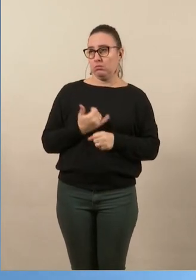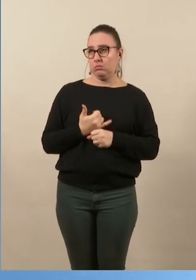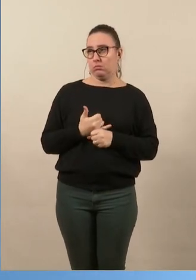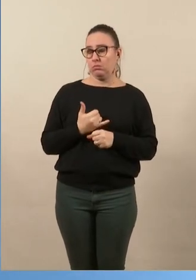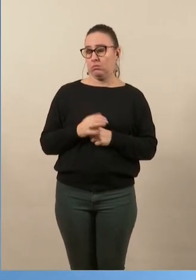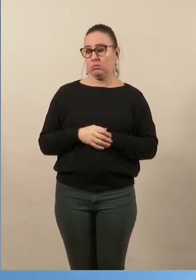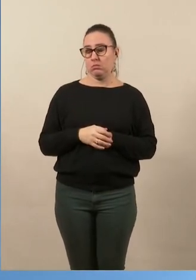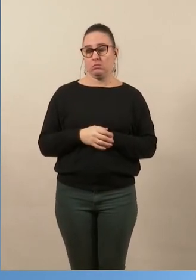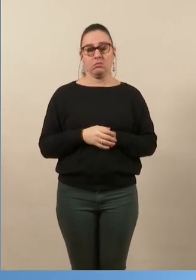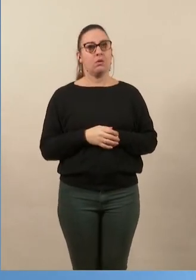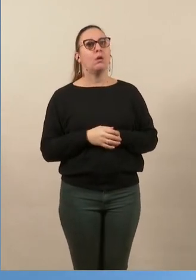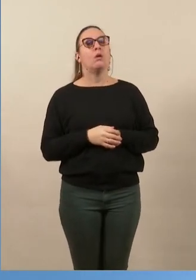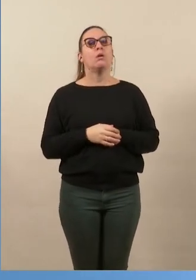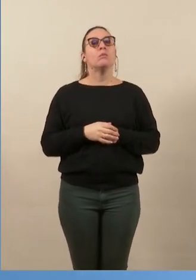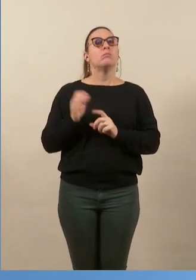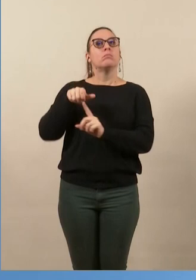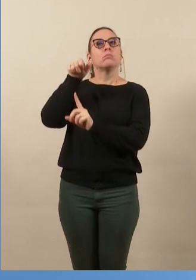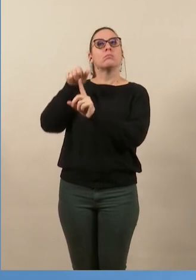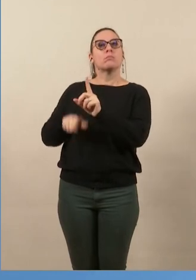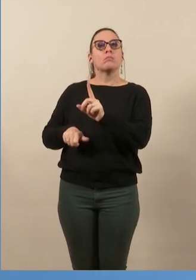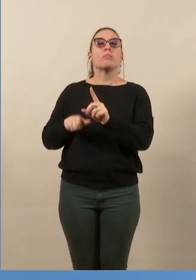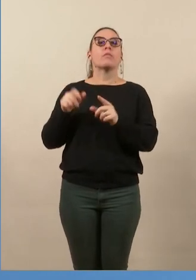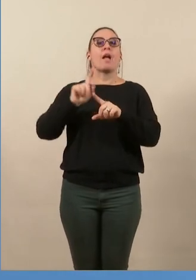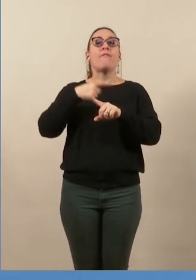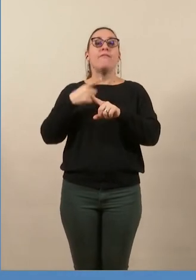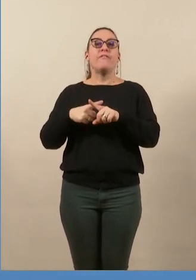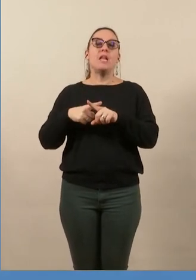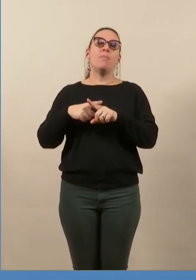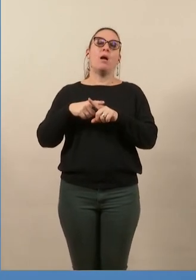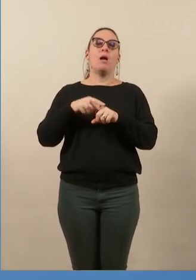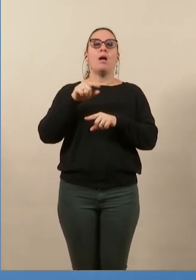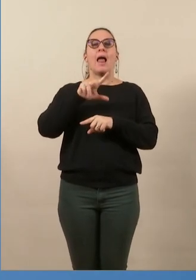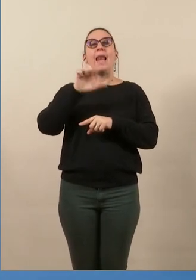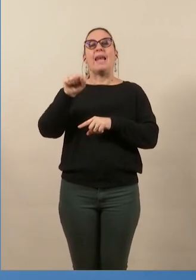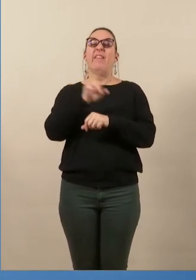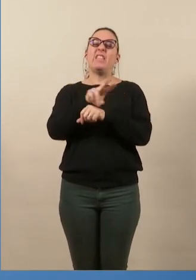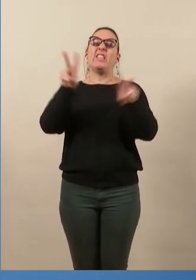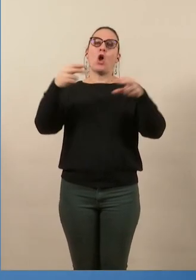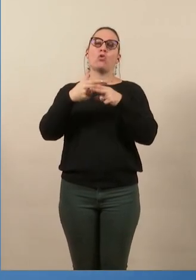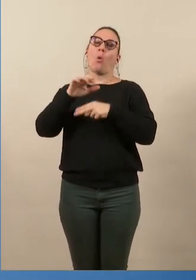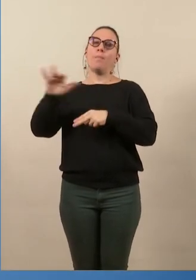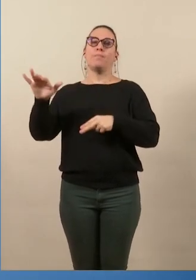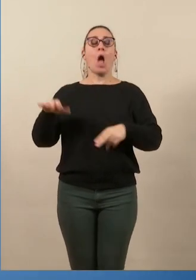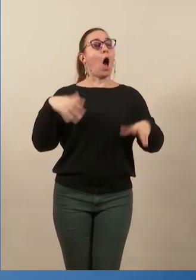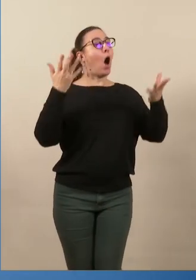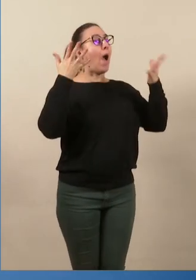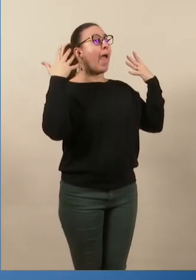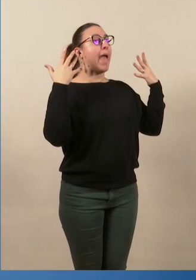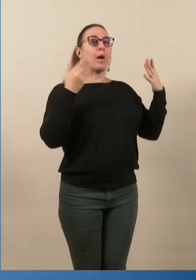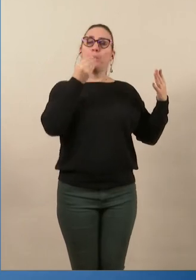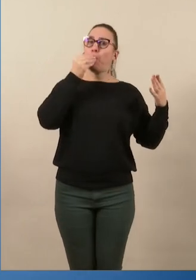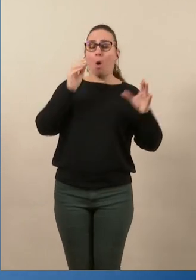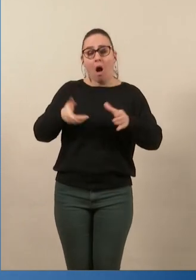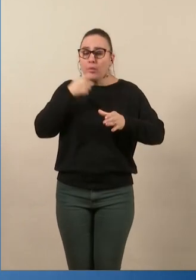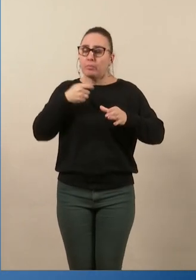le dire Béatrice de Montmirail les visiteurs pour la référence un bon bol d'air un bol de tofu